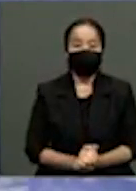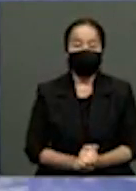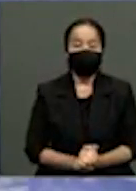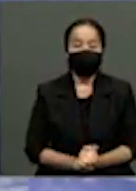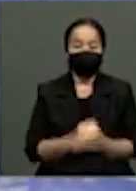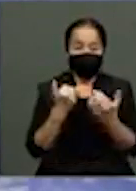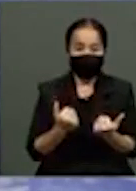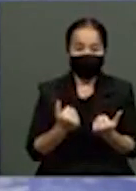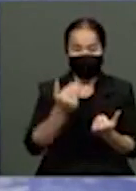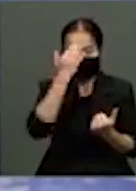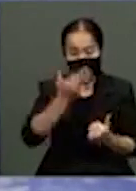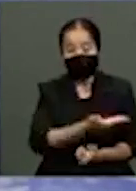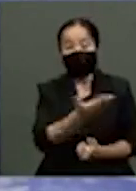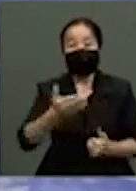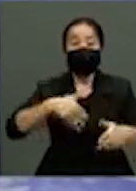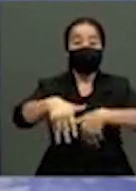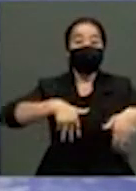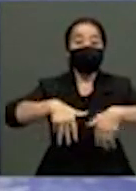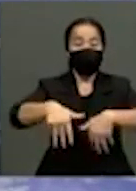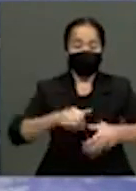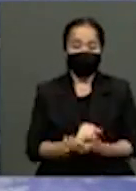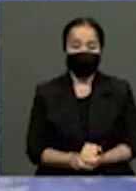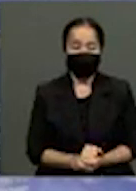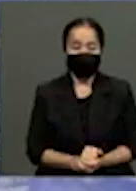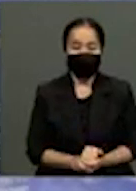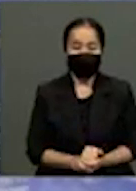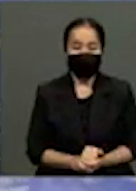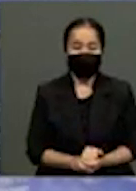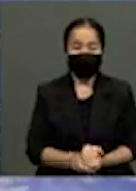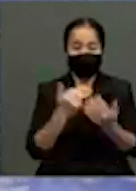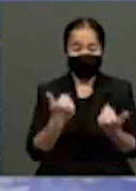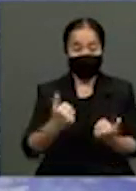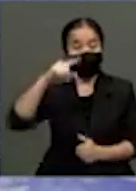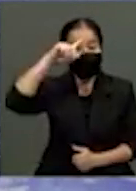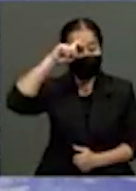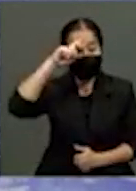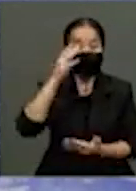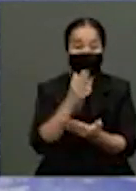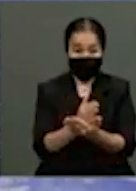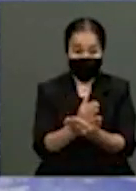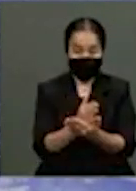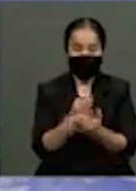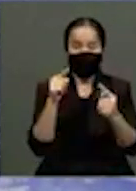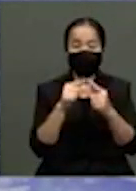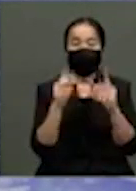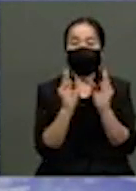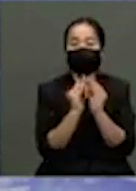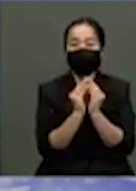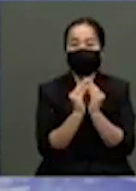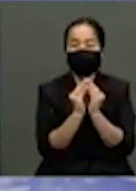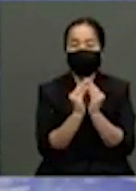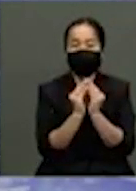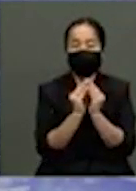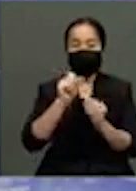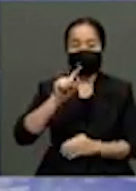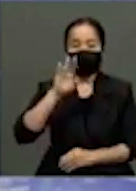ครับสวัสดีครับพี่น้องประชาชนครับมาพบกันในวันเสาร์วันหยุดนะครับแต่ว่าการประชุมทางส